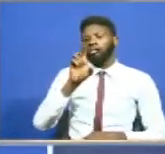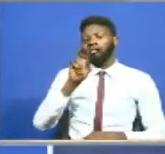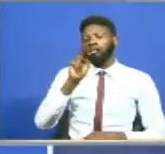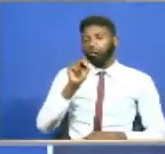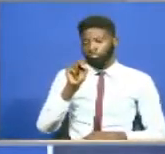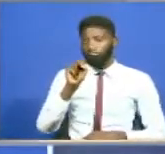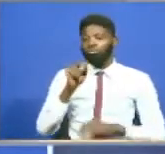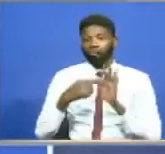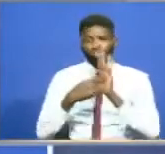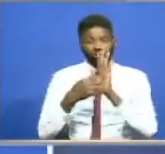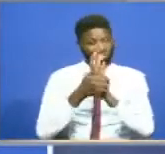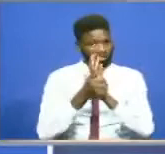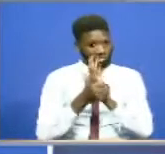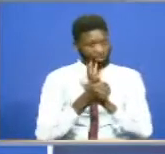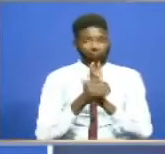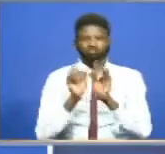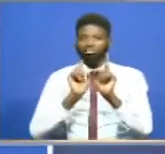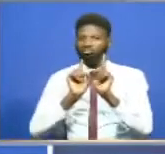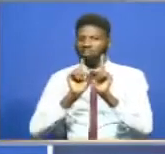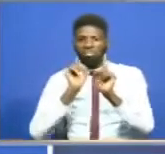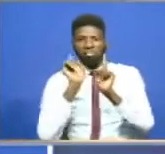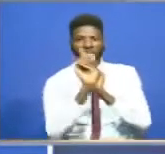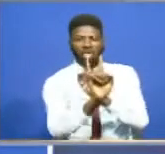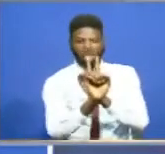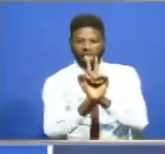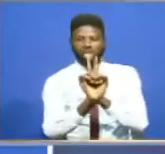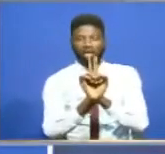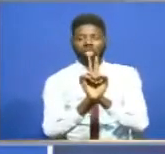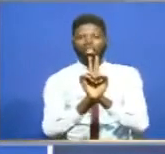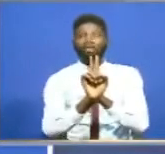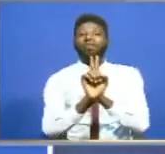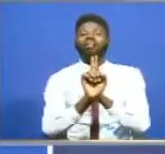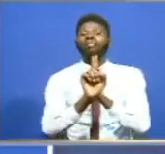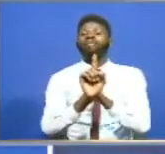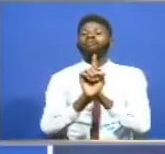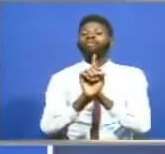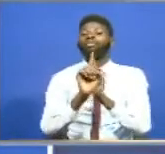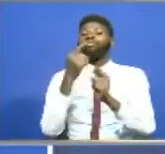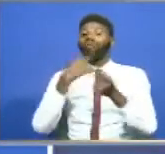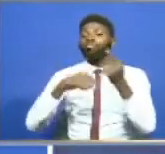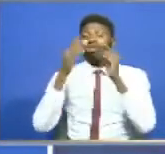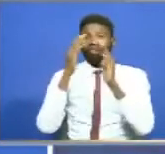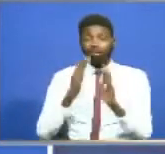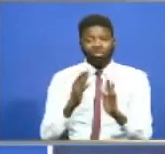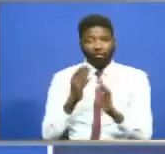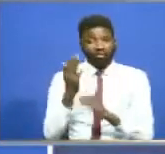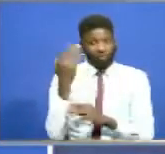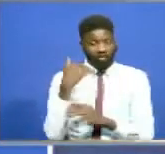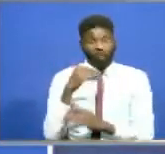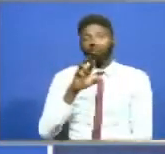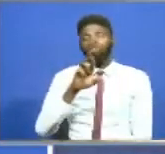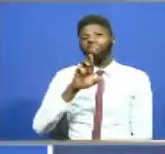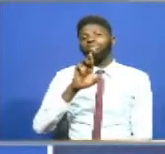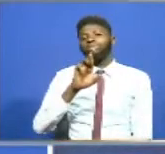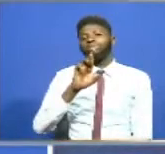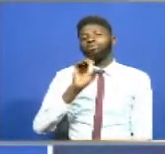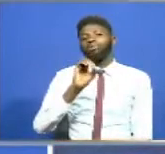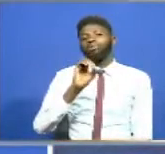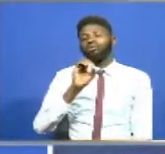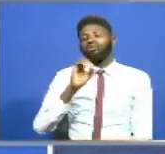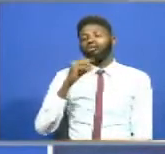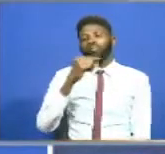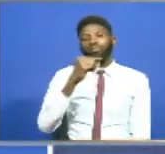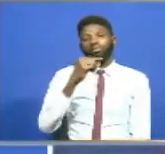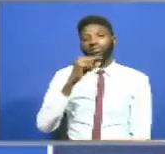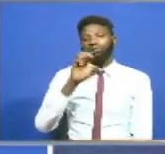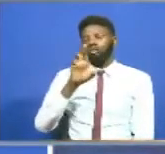kumpiku mshindi wa nishani ya shaba kwenye michezo ya jumuiya ya madola mwaka 2018 Rodgers Kwemoi kwenye fainali ya mbio